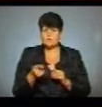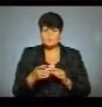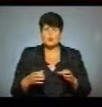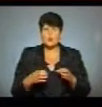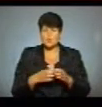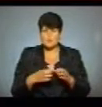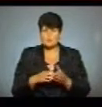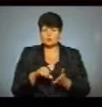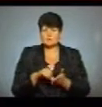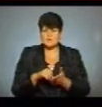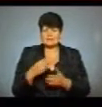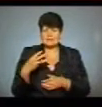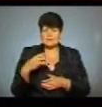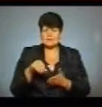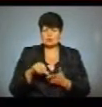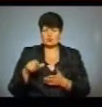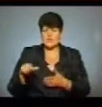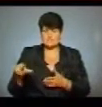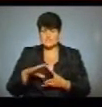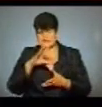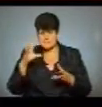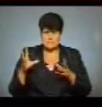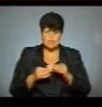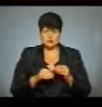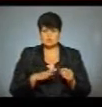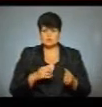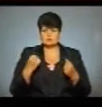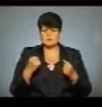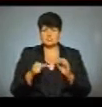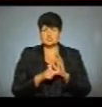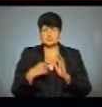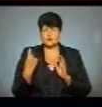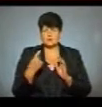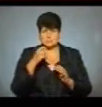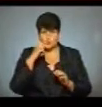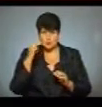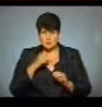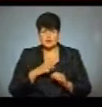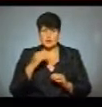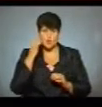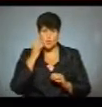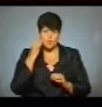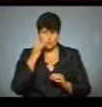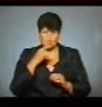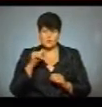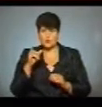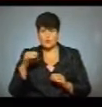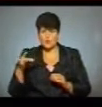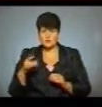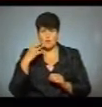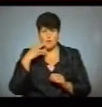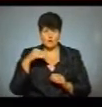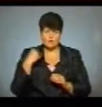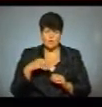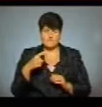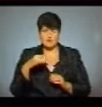команду представляли 30 учасників. Загалом змагалися спортсмени з 6 областей України, Румунії, Угорщини, Молдови та